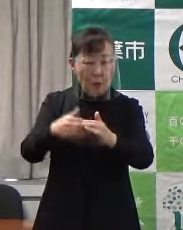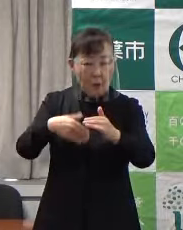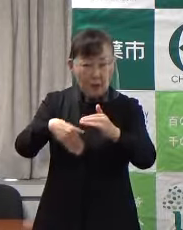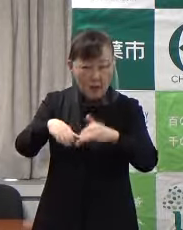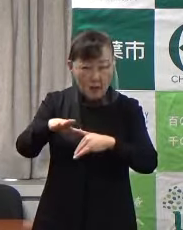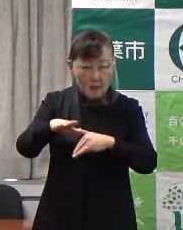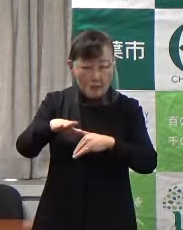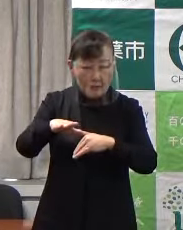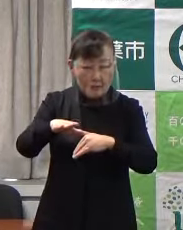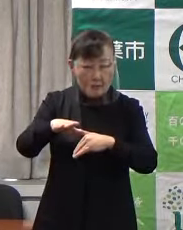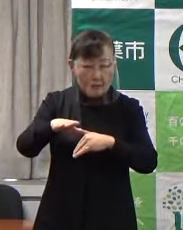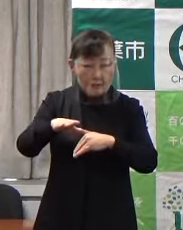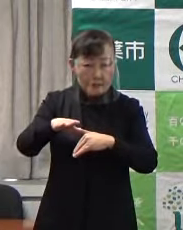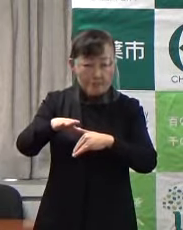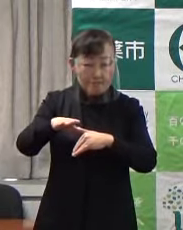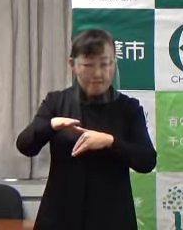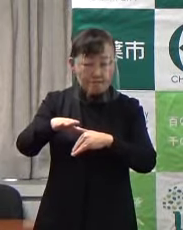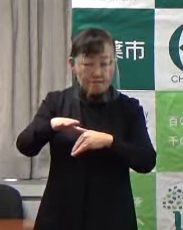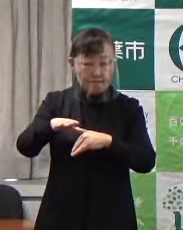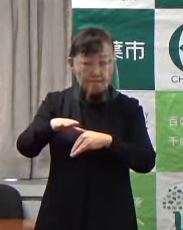と